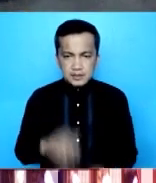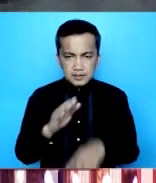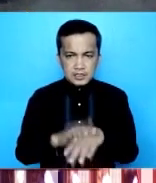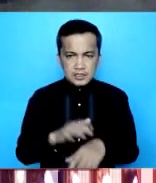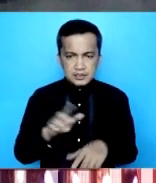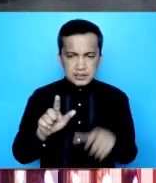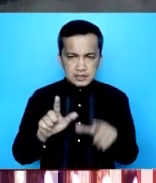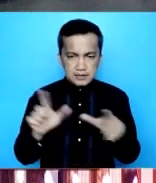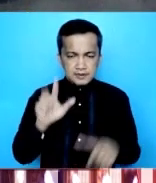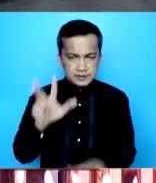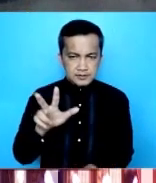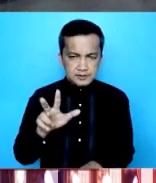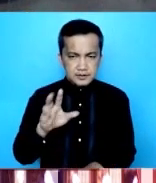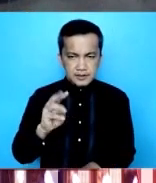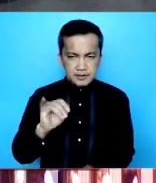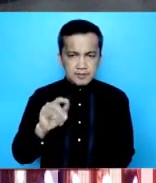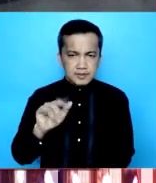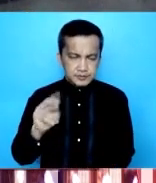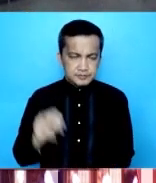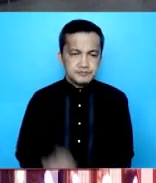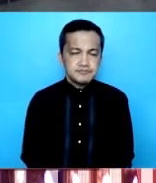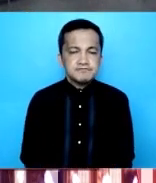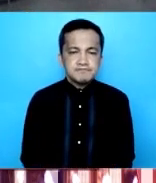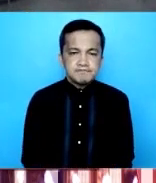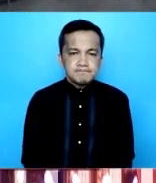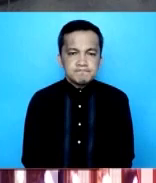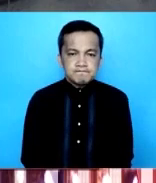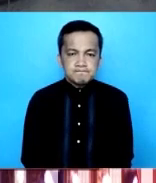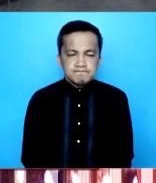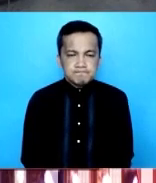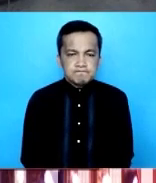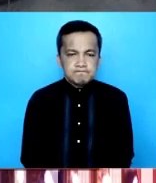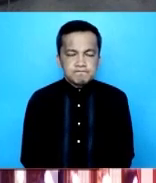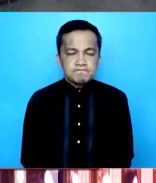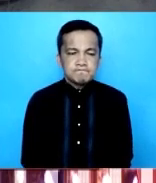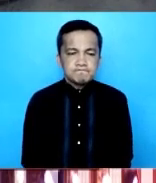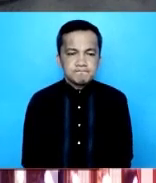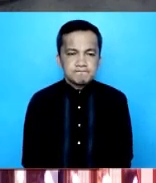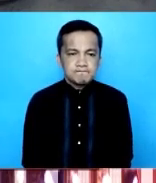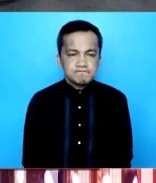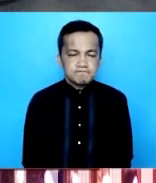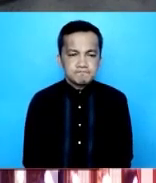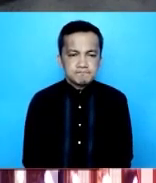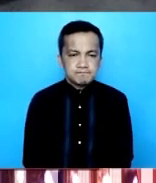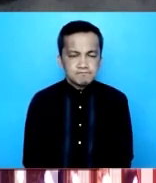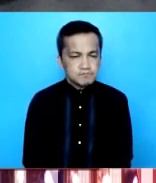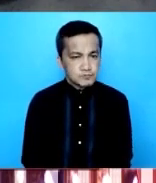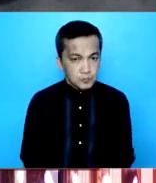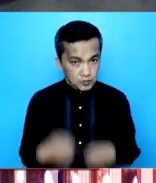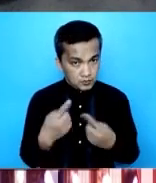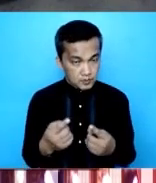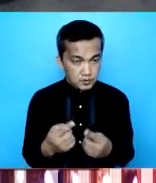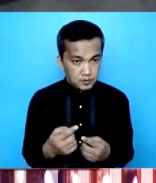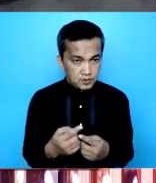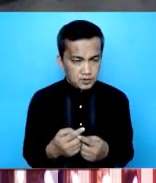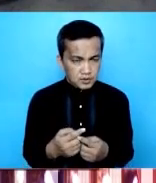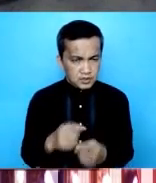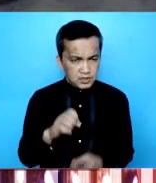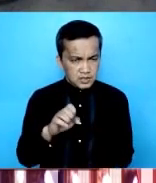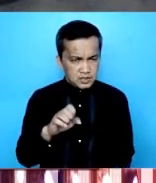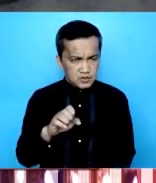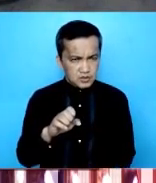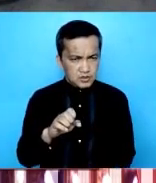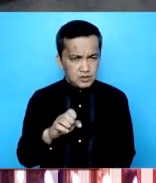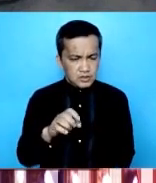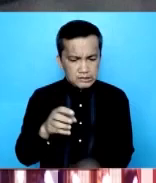pa rin po ang Mayon Volcano. Mm-hmm. Well, sir, so far, mukhang puro effusive eruption lamang, parang tulo